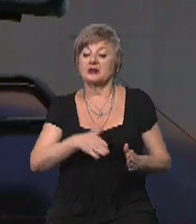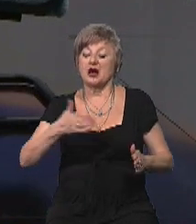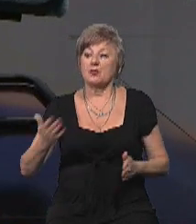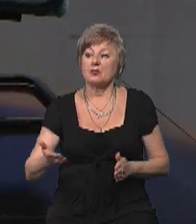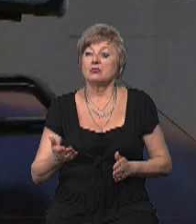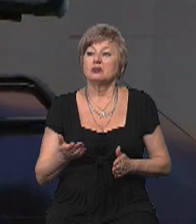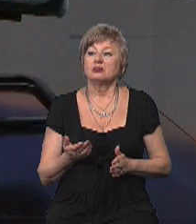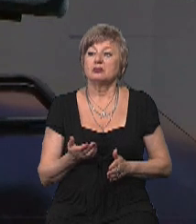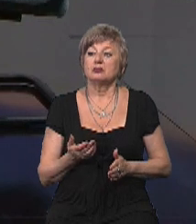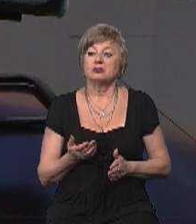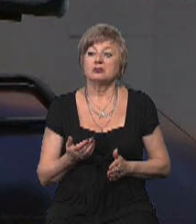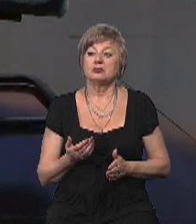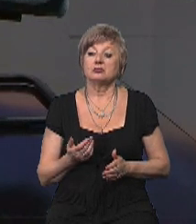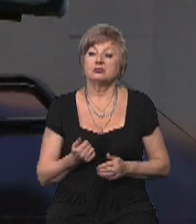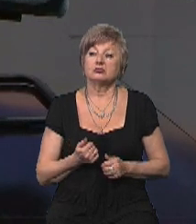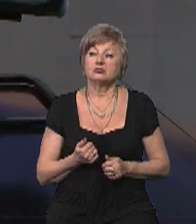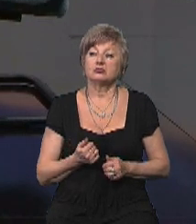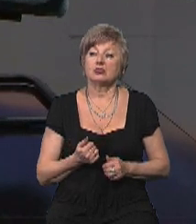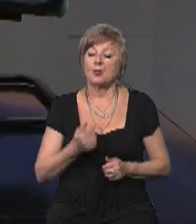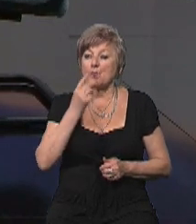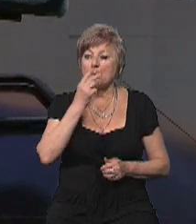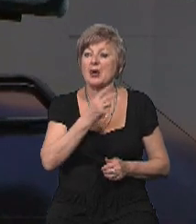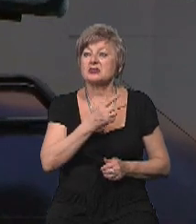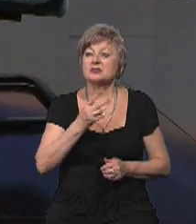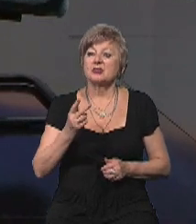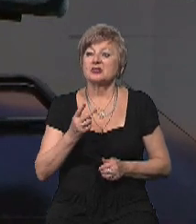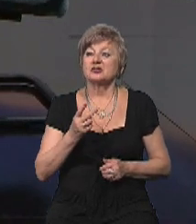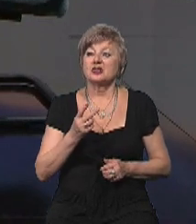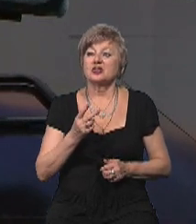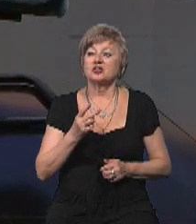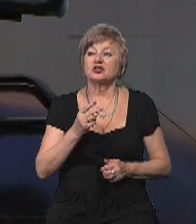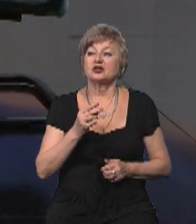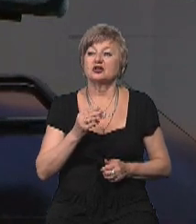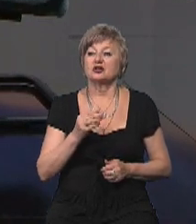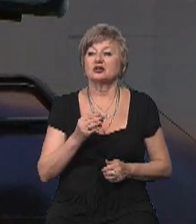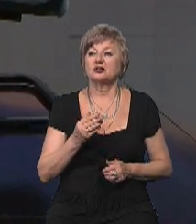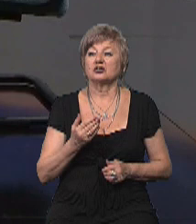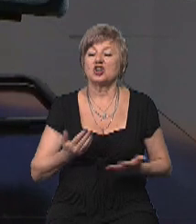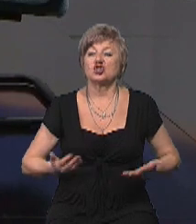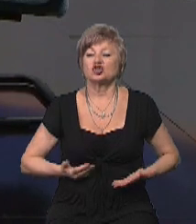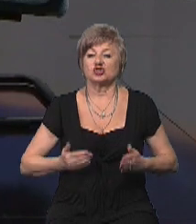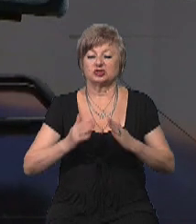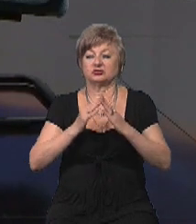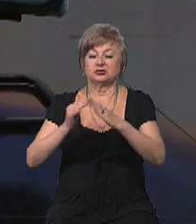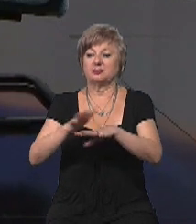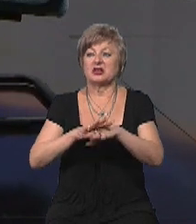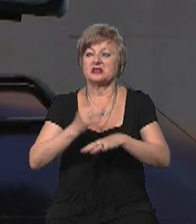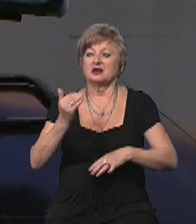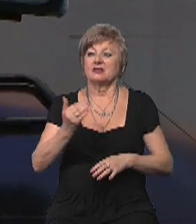жилмасиву і подивитися, там працював наш, як називається,